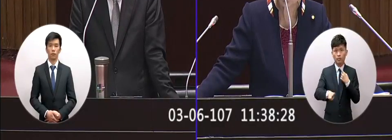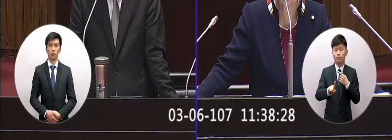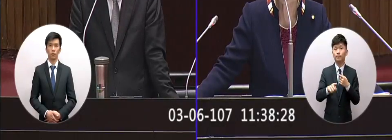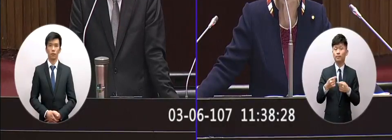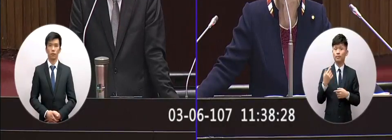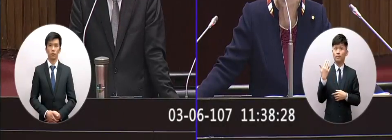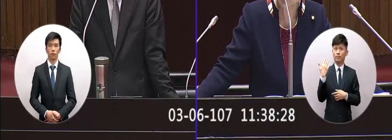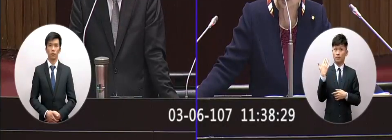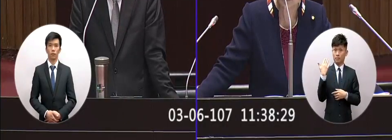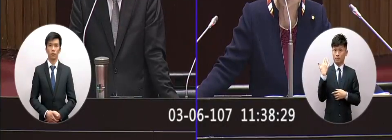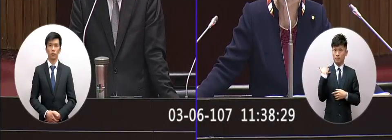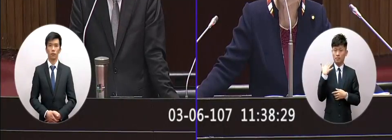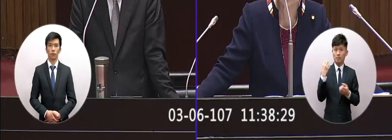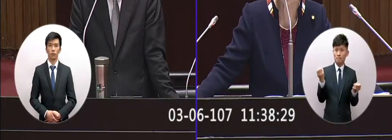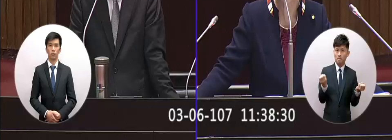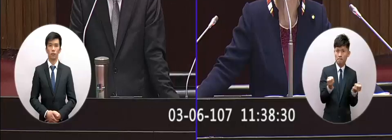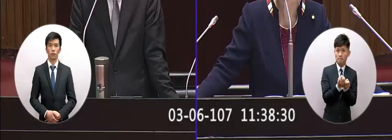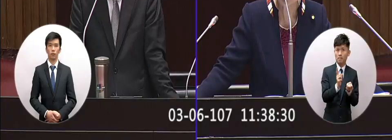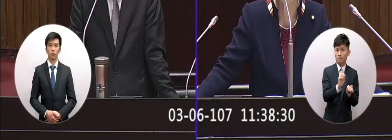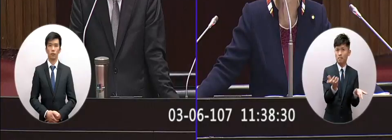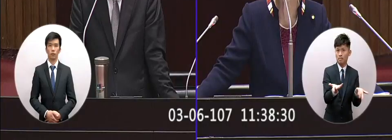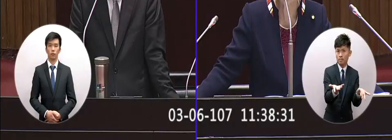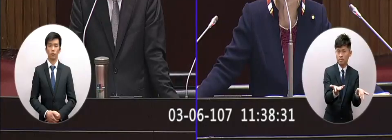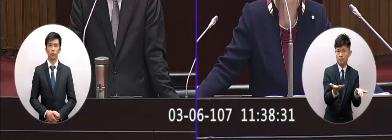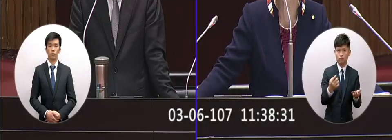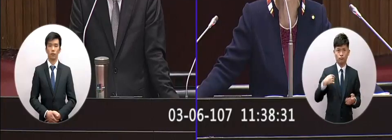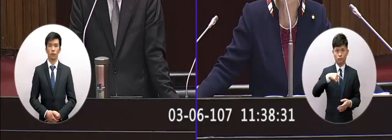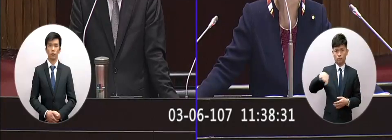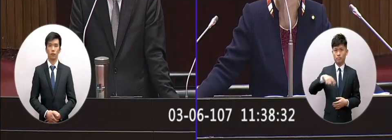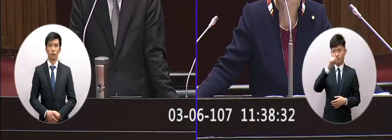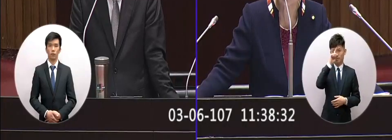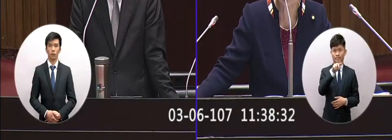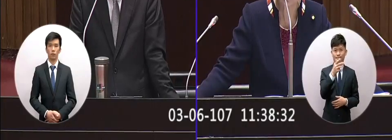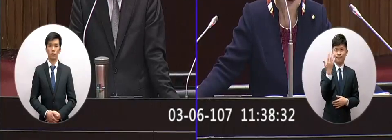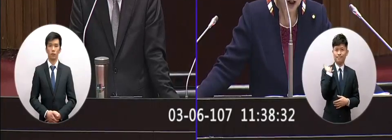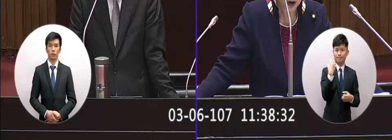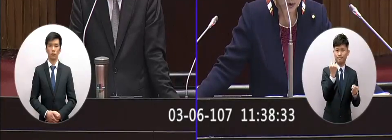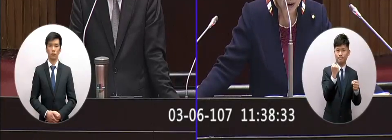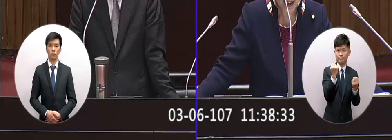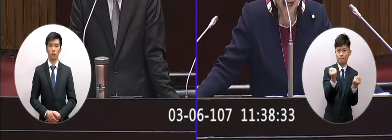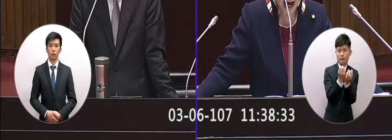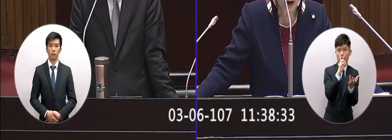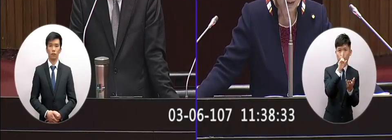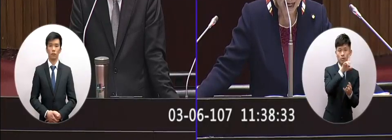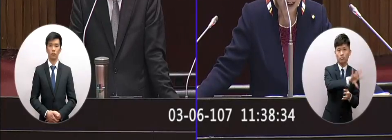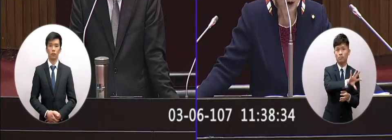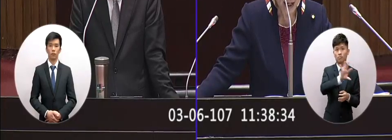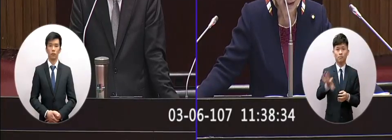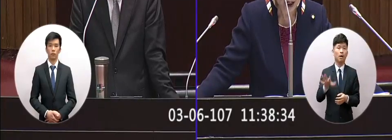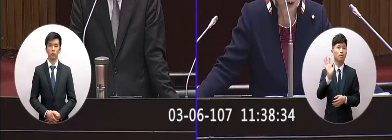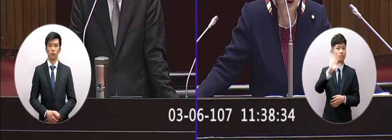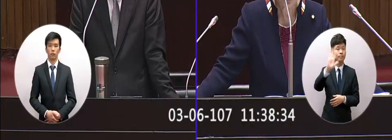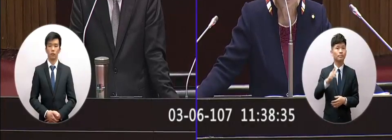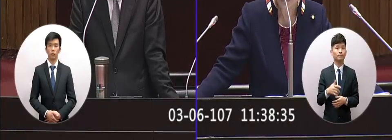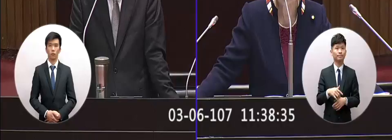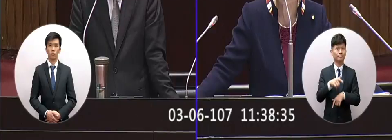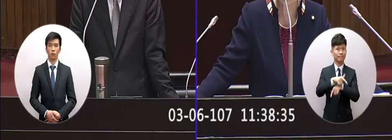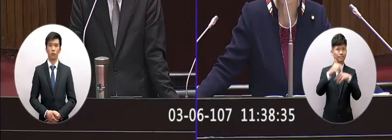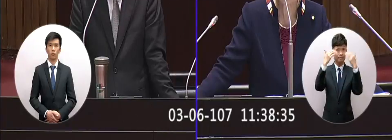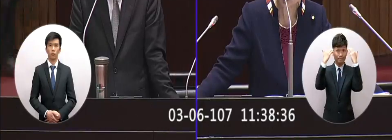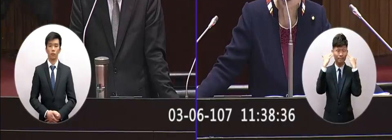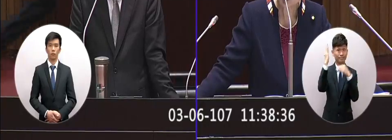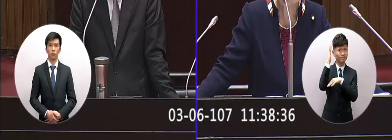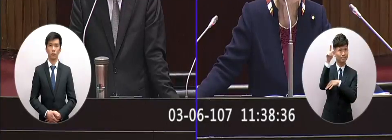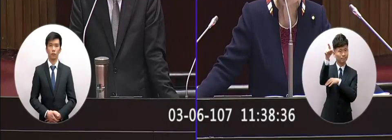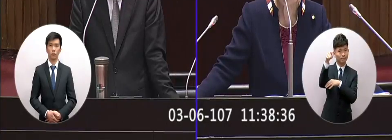对过去到底发生了什么事情，我们不希望这些事情再发生。所以呢，南韩我们才能够看到说，南韩